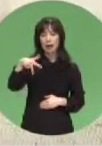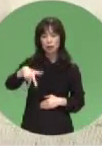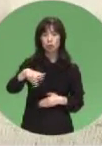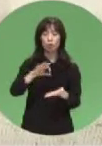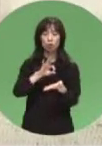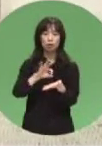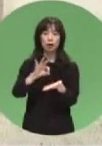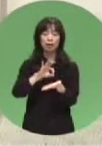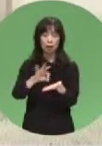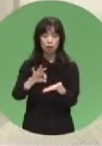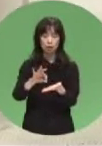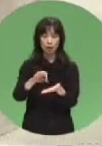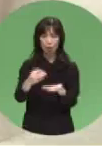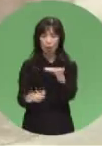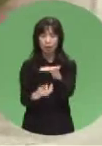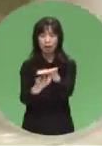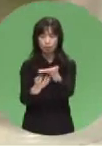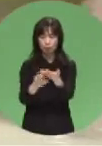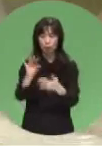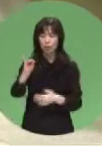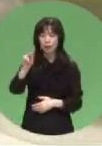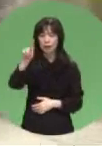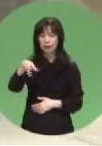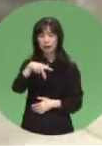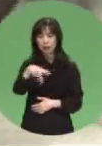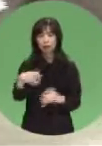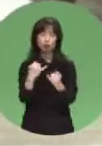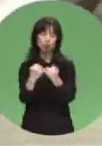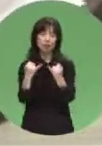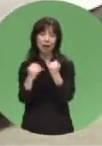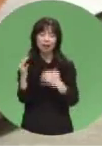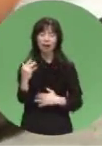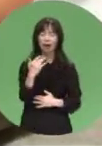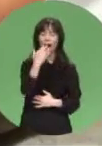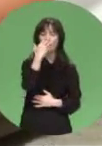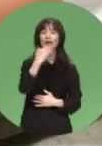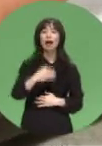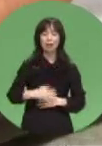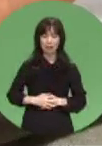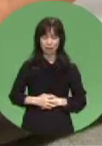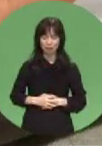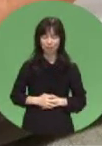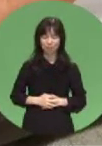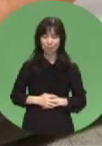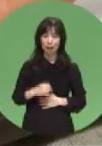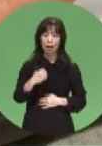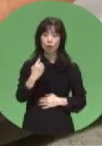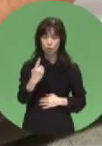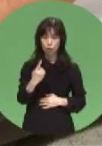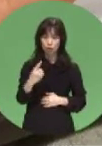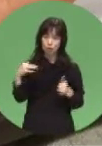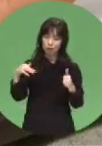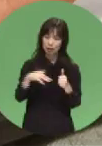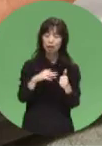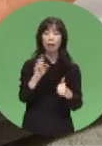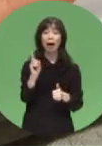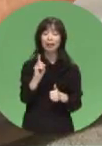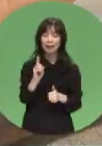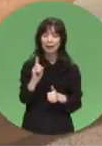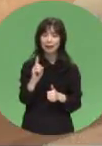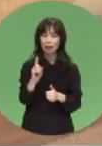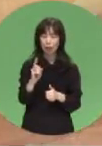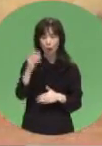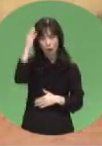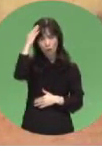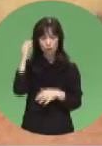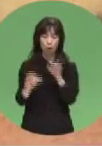香ばしい風味でとても人気があります。もう一つ人気のあるお味としまして、割れた黒豆